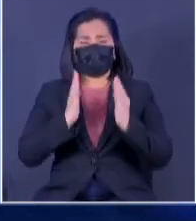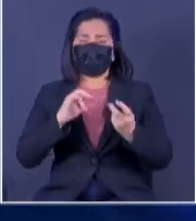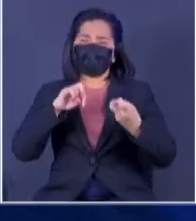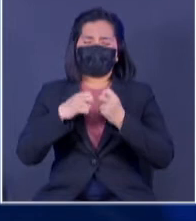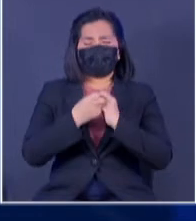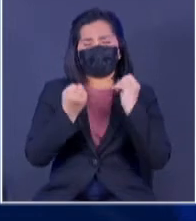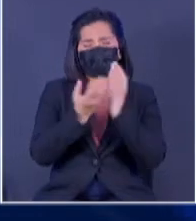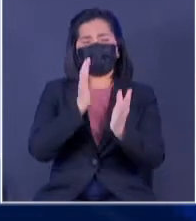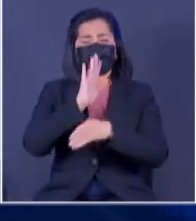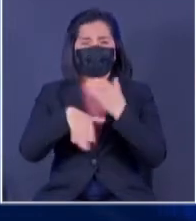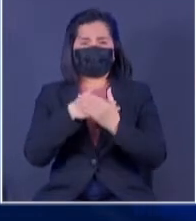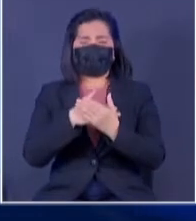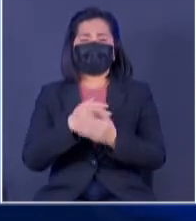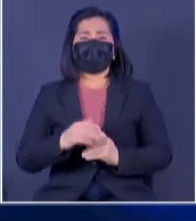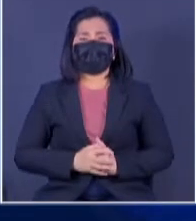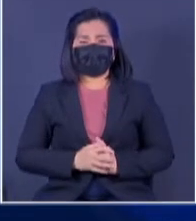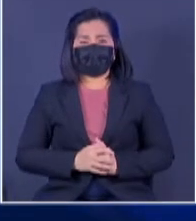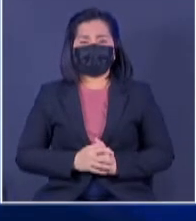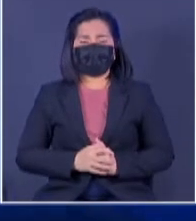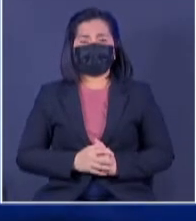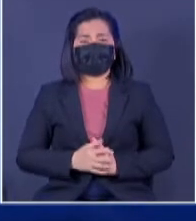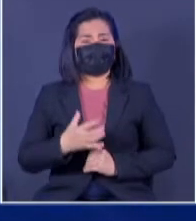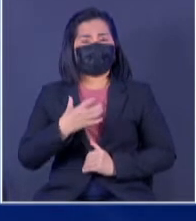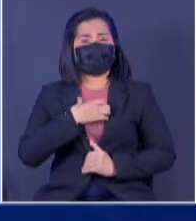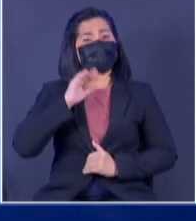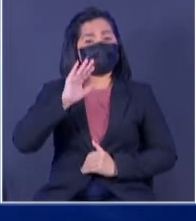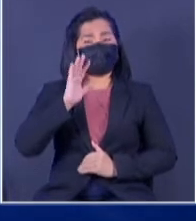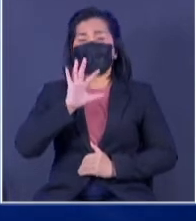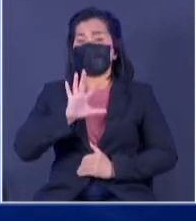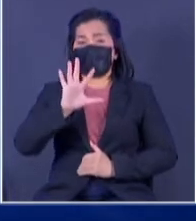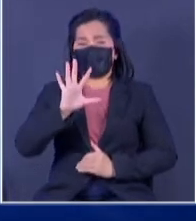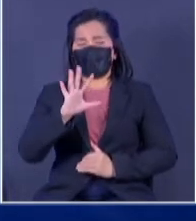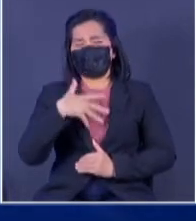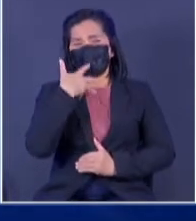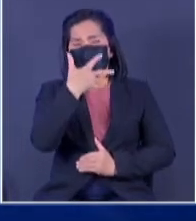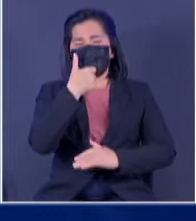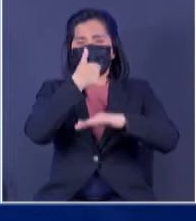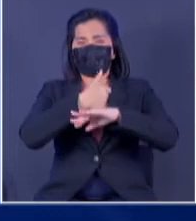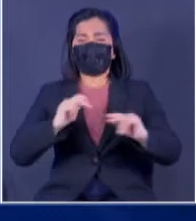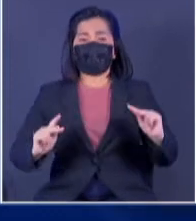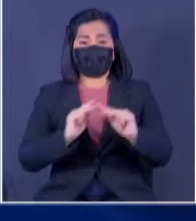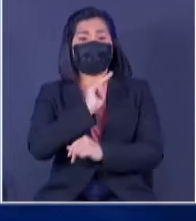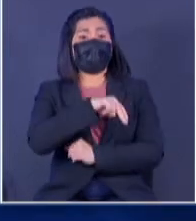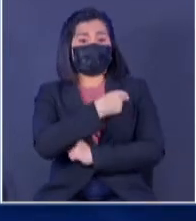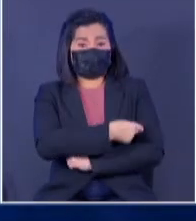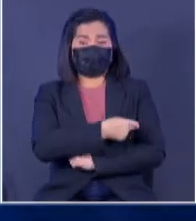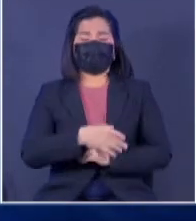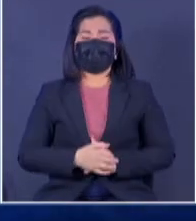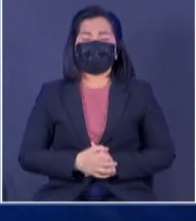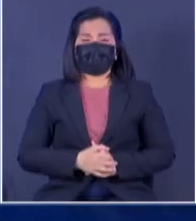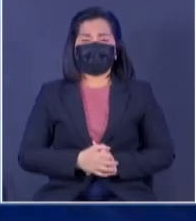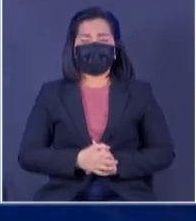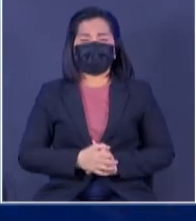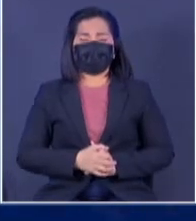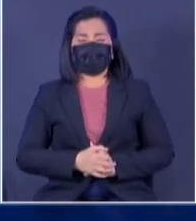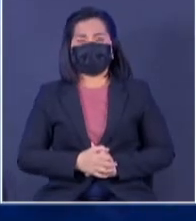ลกระทบทั้งหมดและมีการยื่นข้อเรียกร้อง5ข้อต่อคุณอนุทินชาญวีรกูลรัฐมนตรีสาธารณสุขและพ